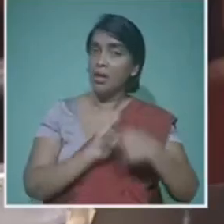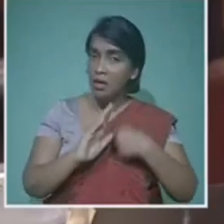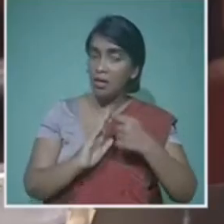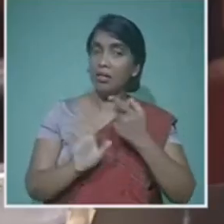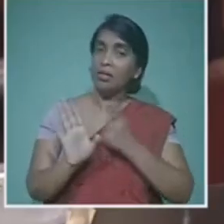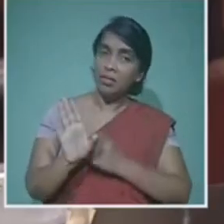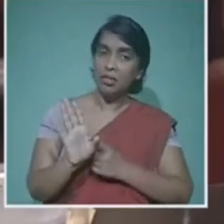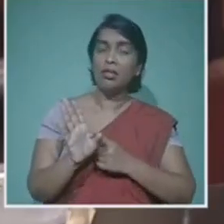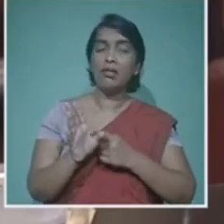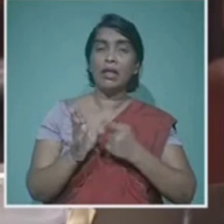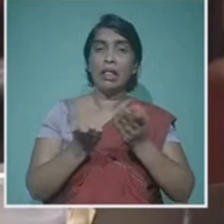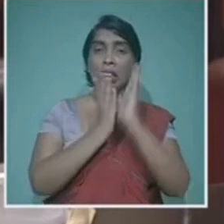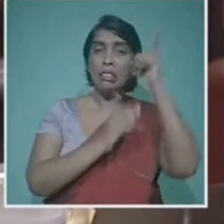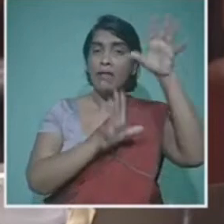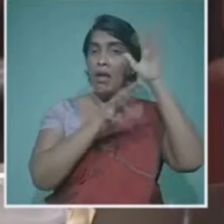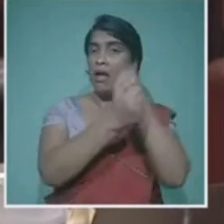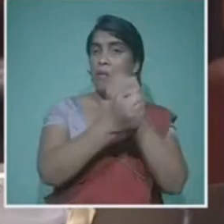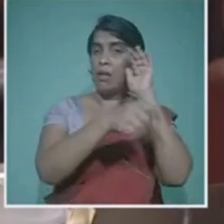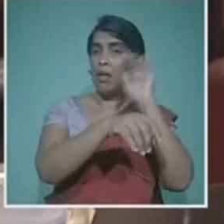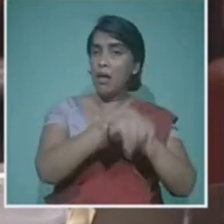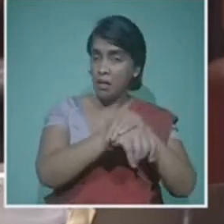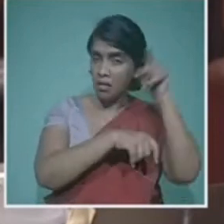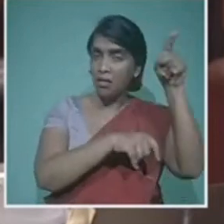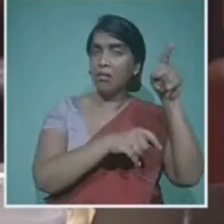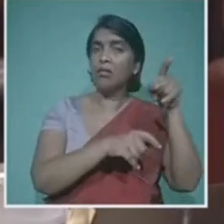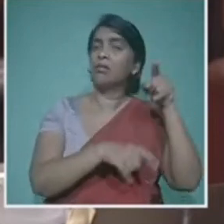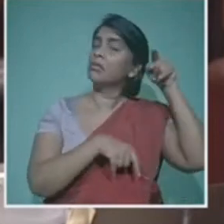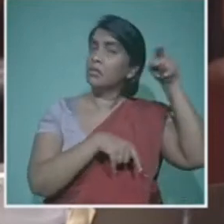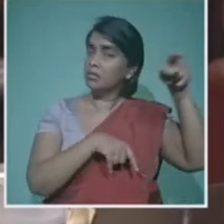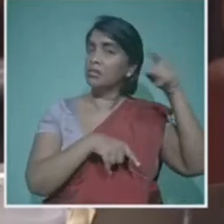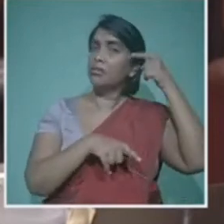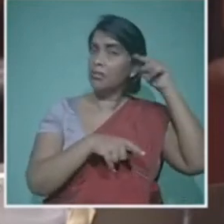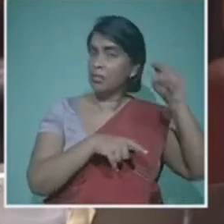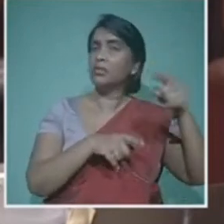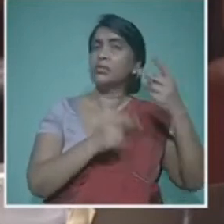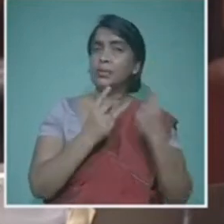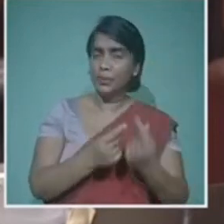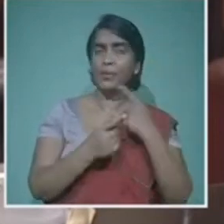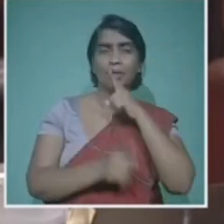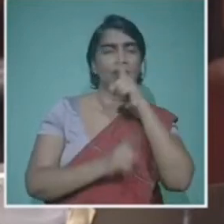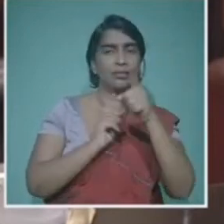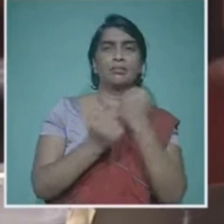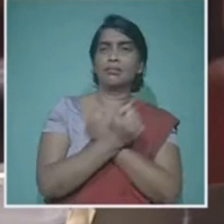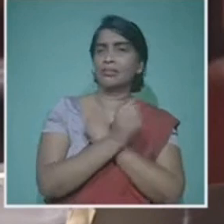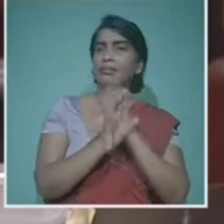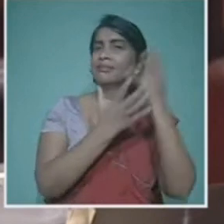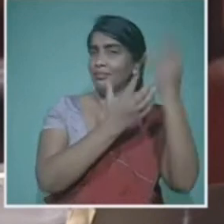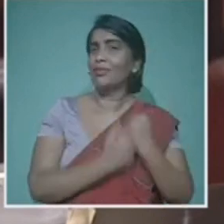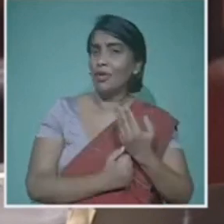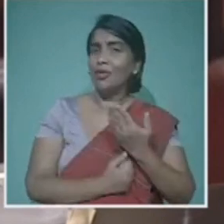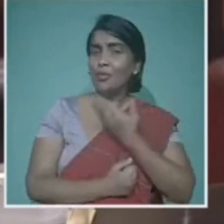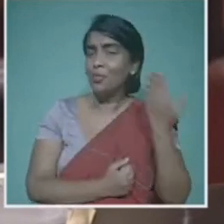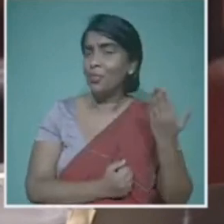நீங்கள் சம்பந்தப்பட்ட அமைச்சர்களோடு கலந்துரையாடி அவர்களை வெளியில் எடுப்ப, பல வருடங்களாக அவர்கள் எல்லை தாண்டி போய்